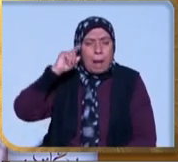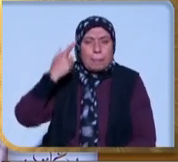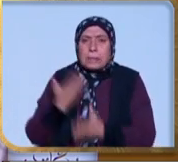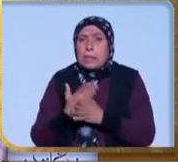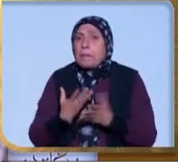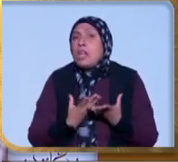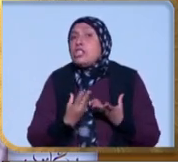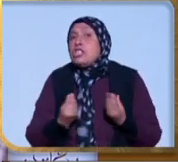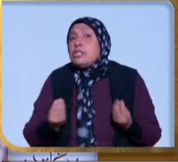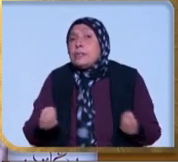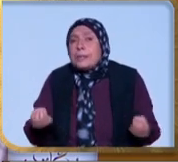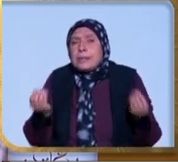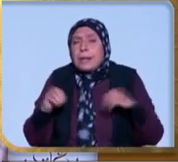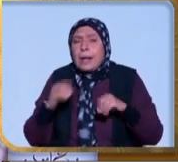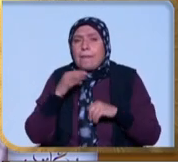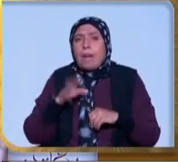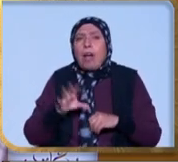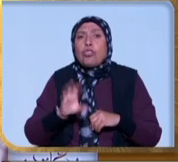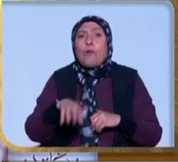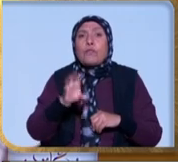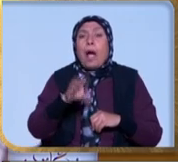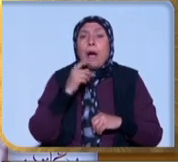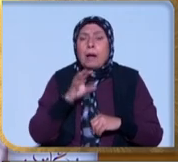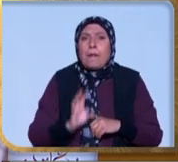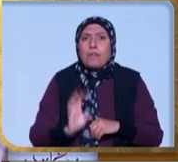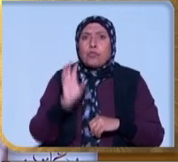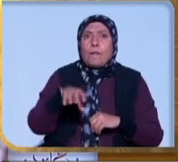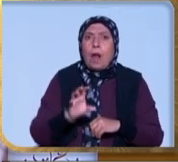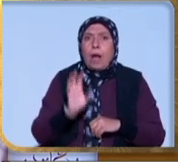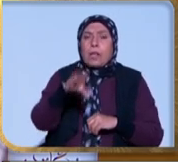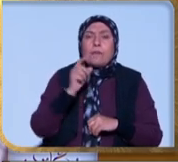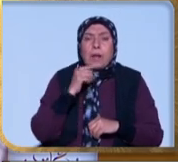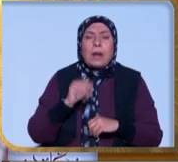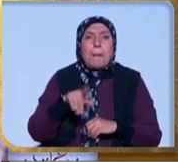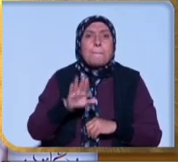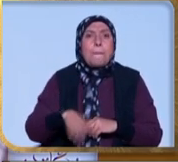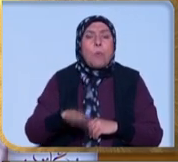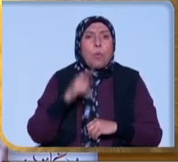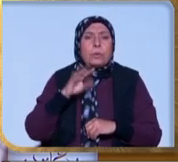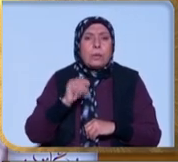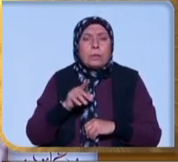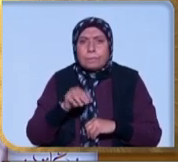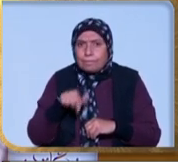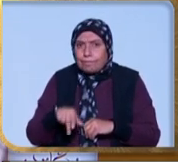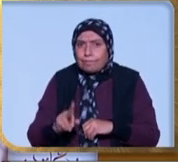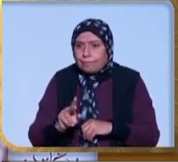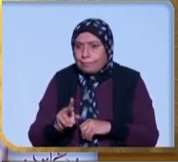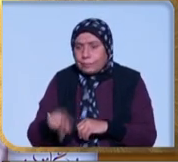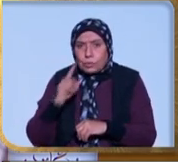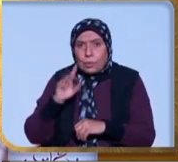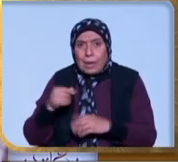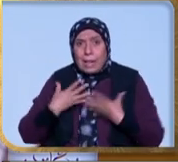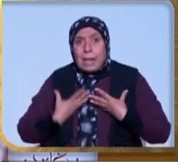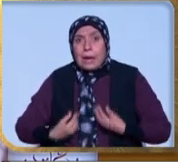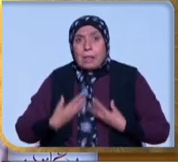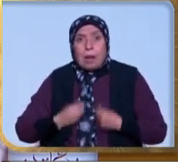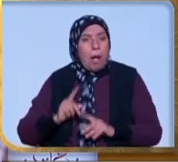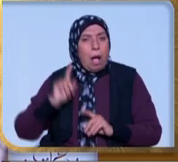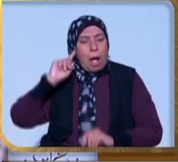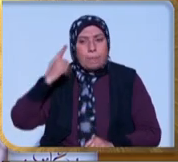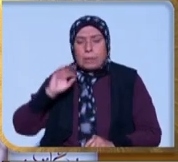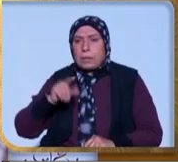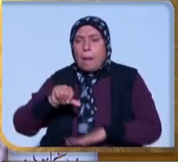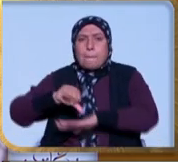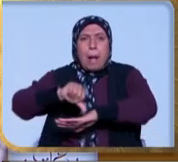يعني مؤرق ما يخليش الإنسان ينام كويس ولا إنه يعرف ياكل كويس ولا يرتاح في مكان، كل الأماكن